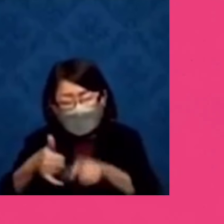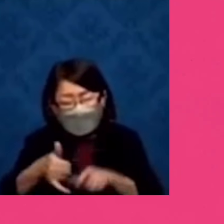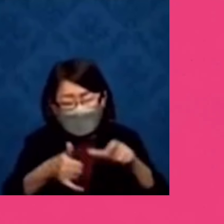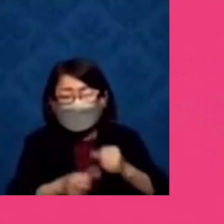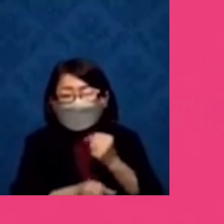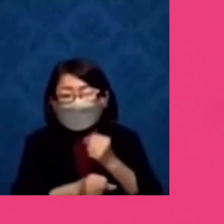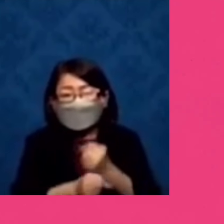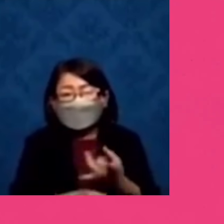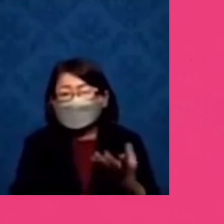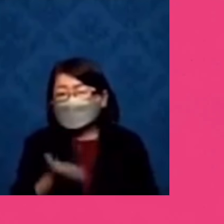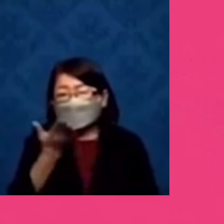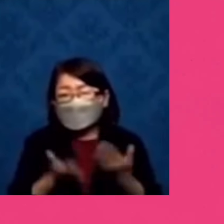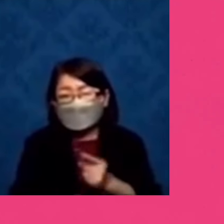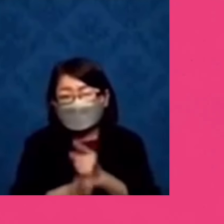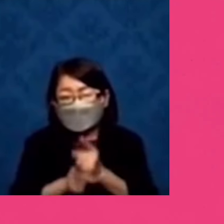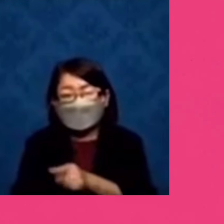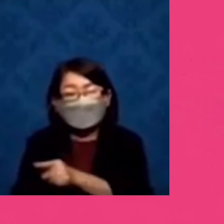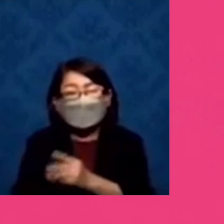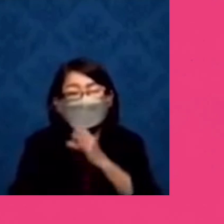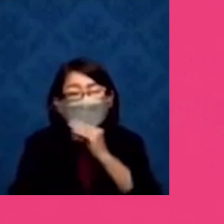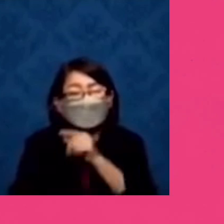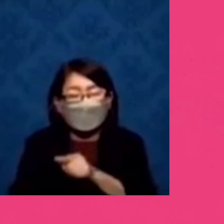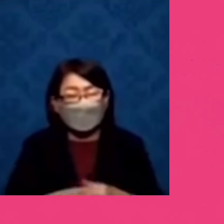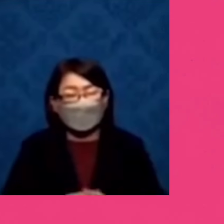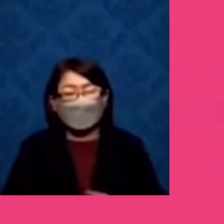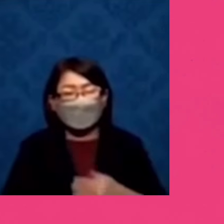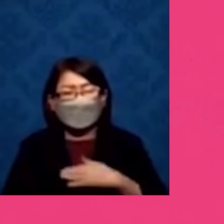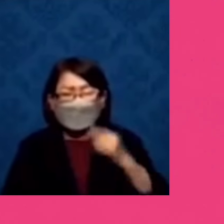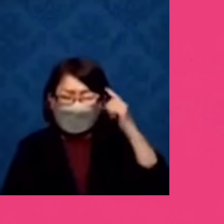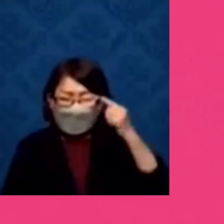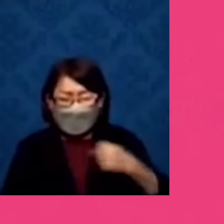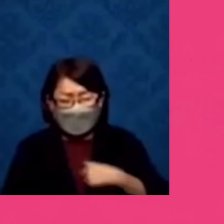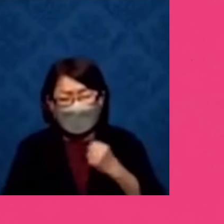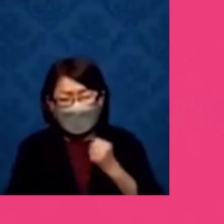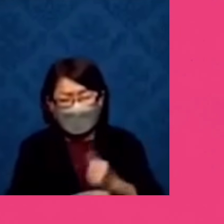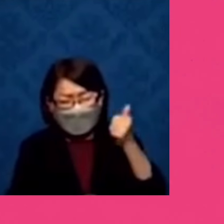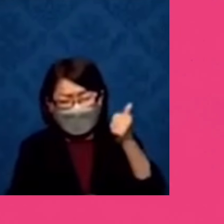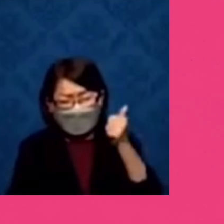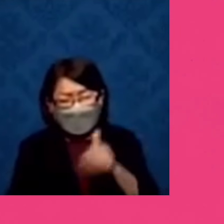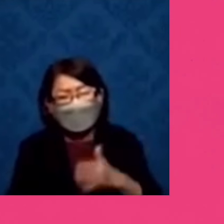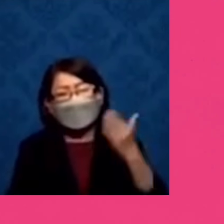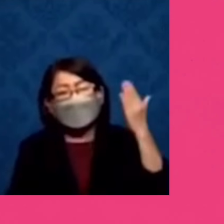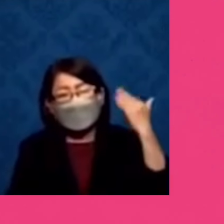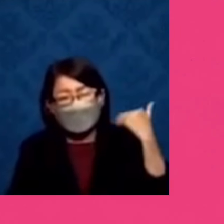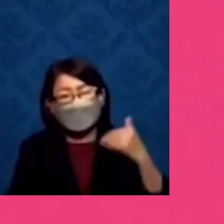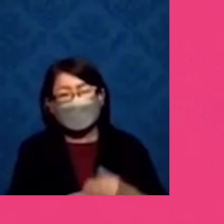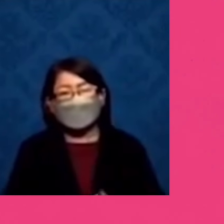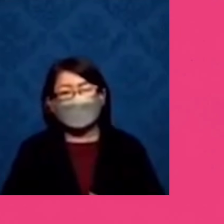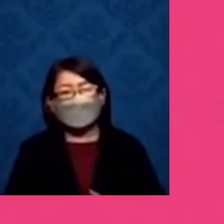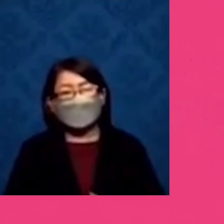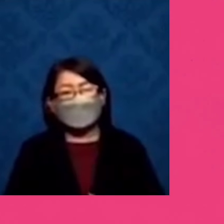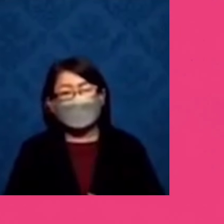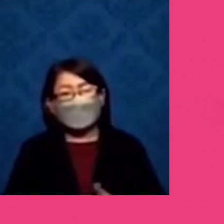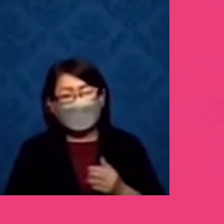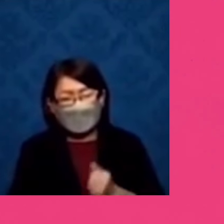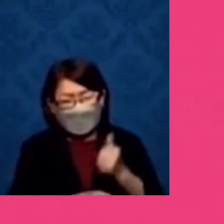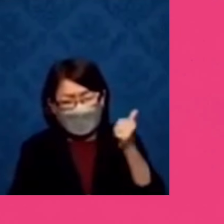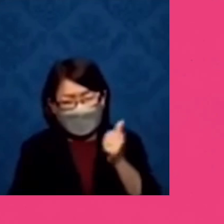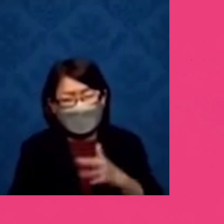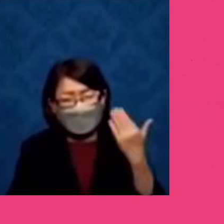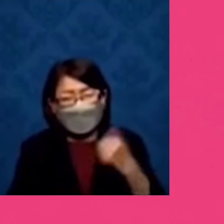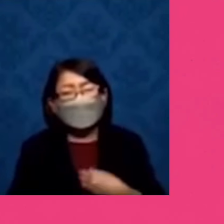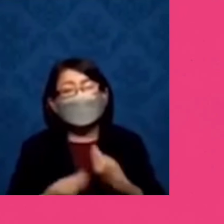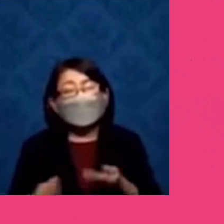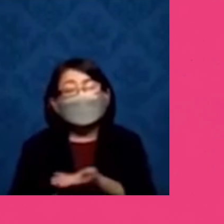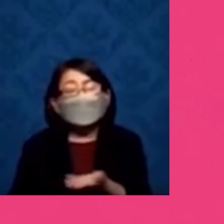วมาสักครู่นะครับซึ่งผมคิดว่าผมทำได้ดีกว่าสมัยก่อนมากเหมือนกันนะลองไปดูก็แ